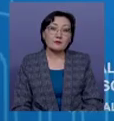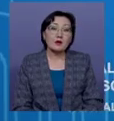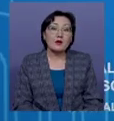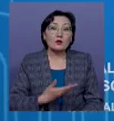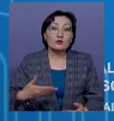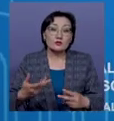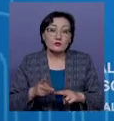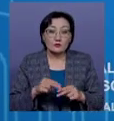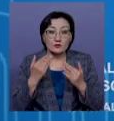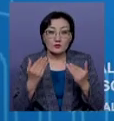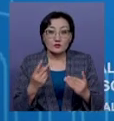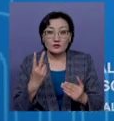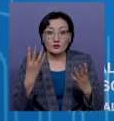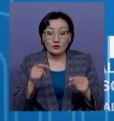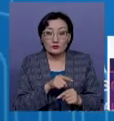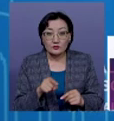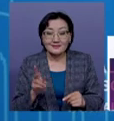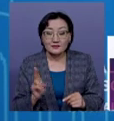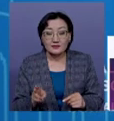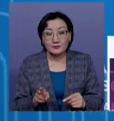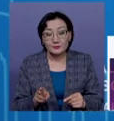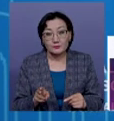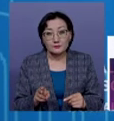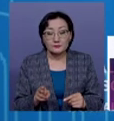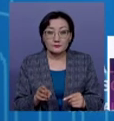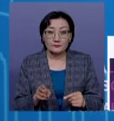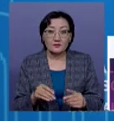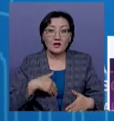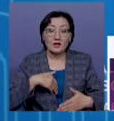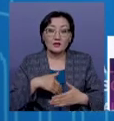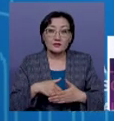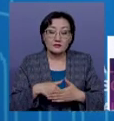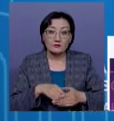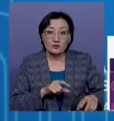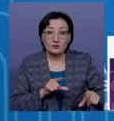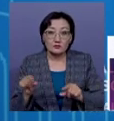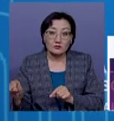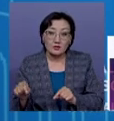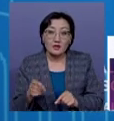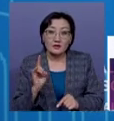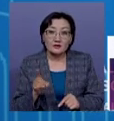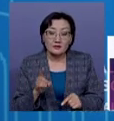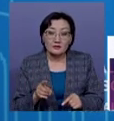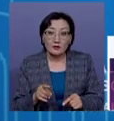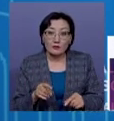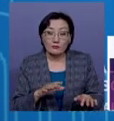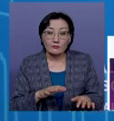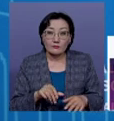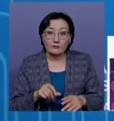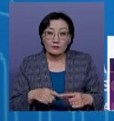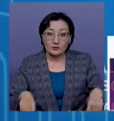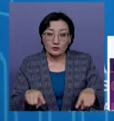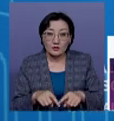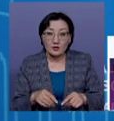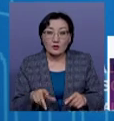Біз осы соңғы 20 күннің ішінде кім активно жүрген таксомоторларды, сосын